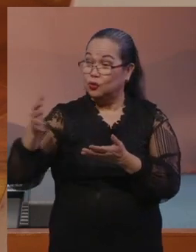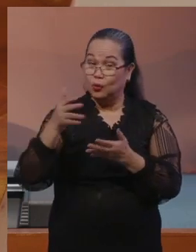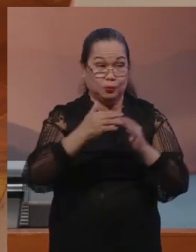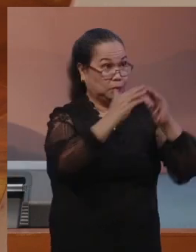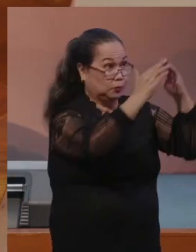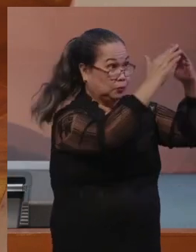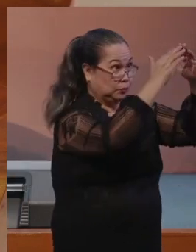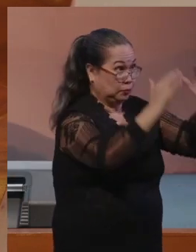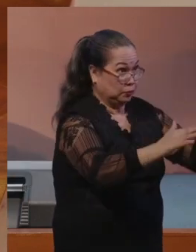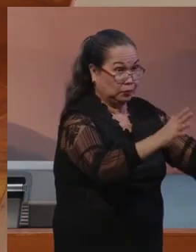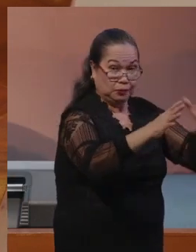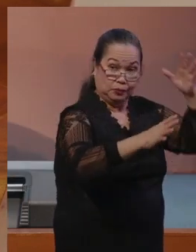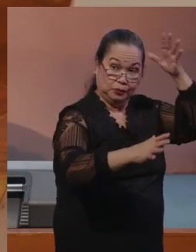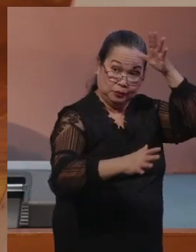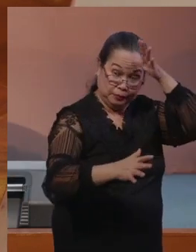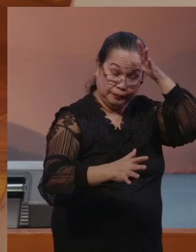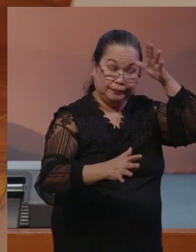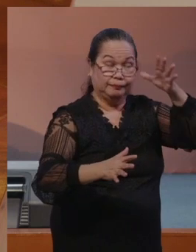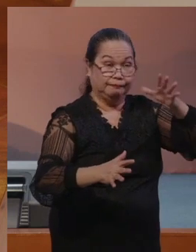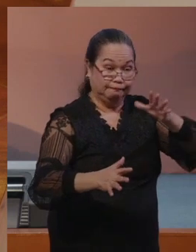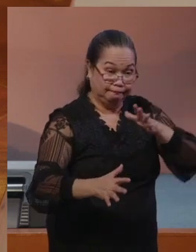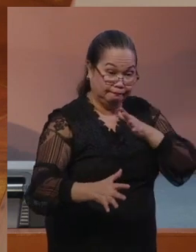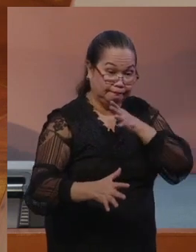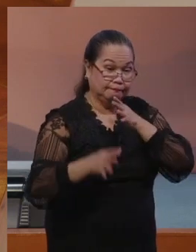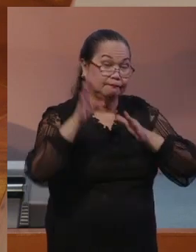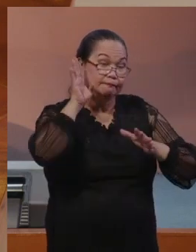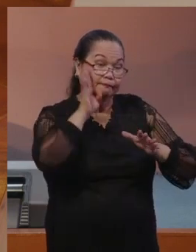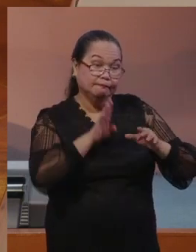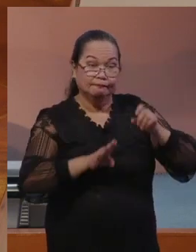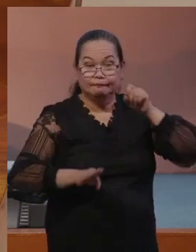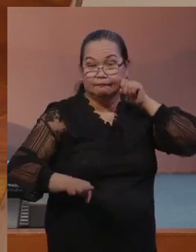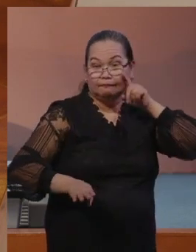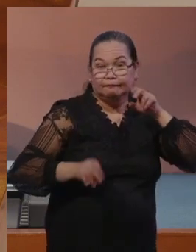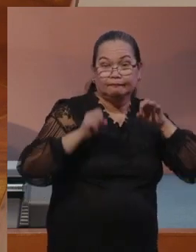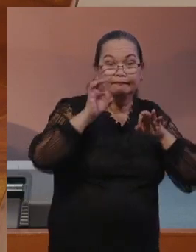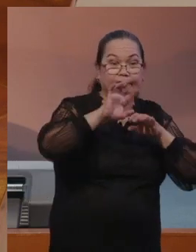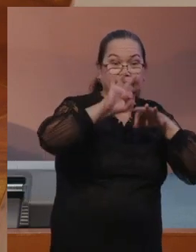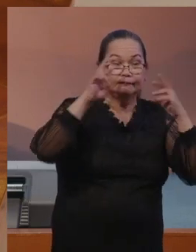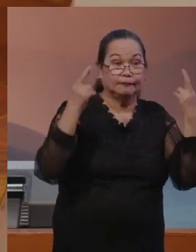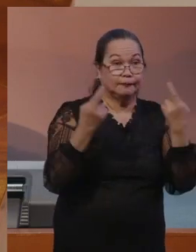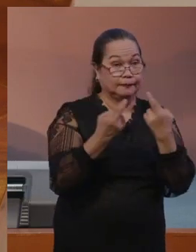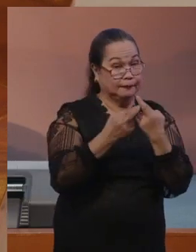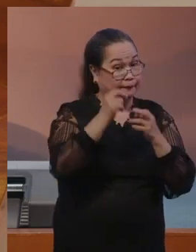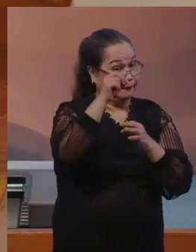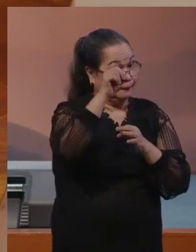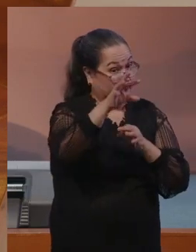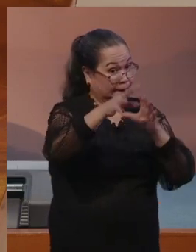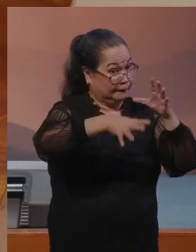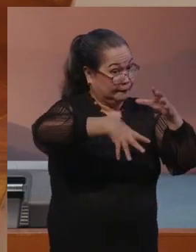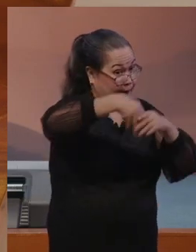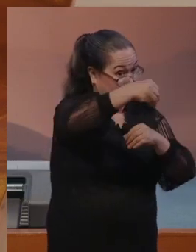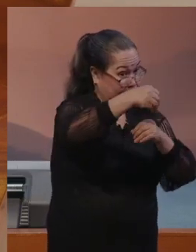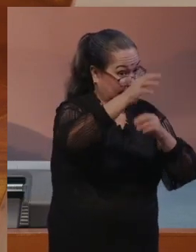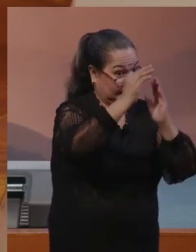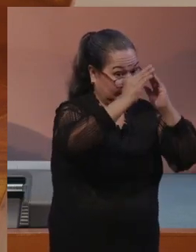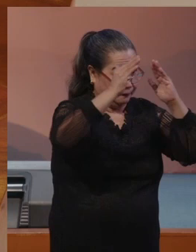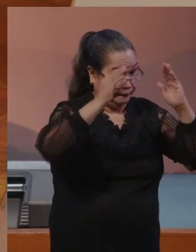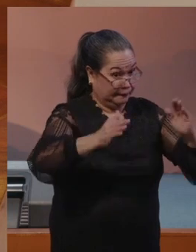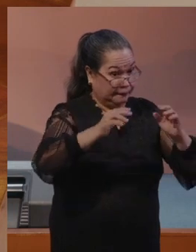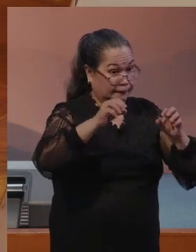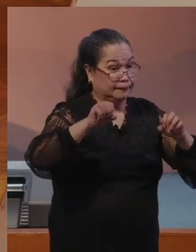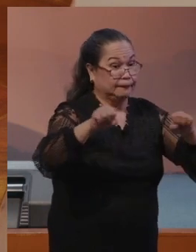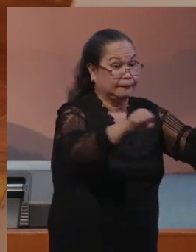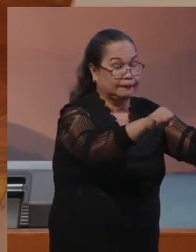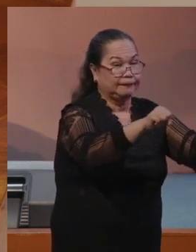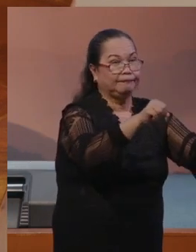your father and mother, your brothers, and all your father's household. Then if anyone goes out of the doors of your house into the street,